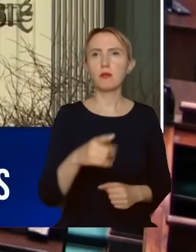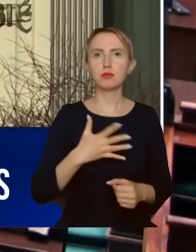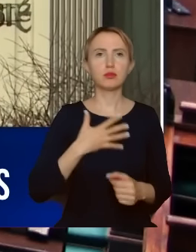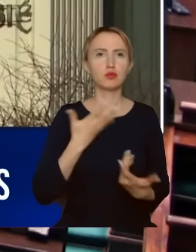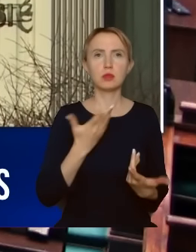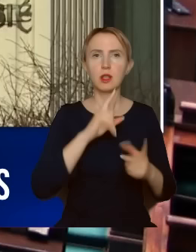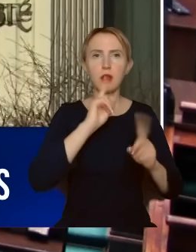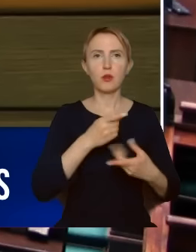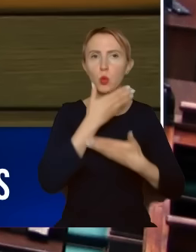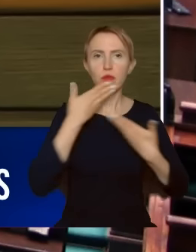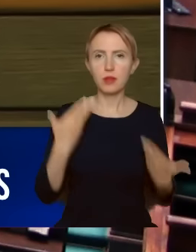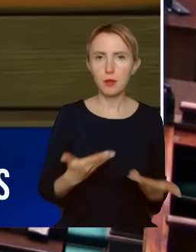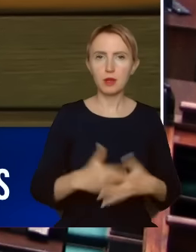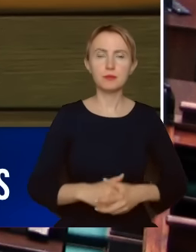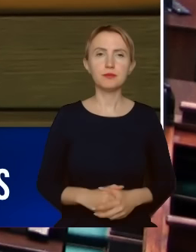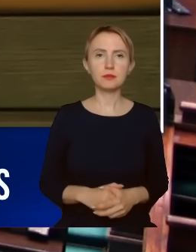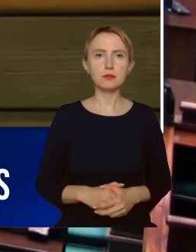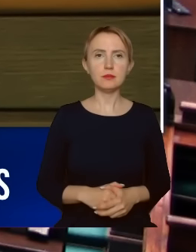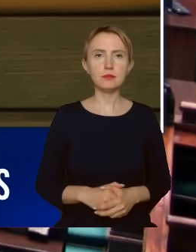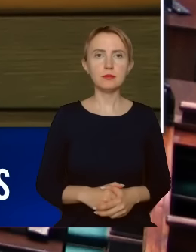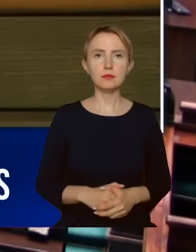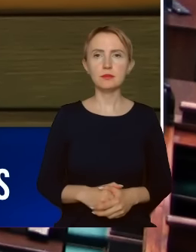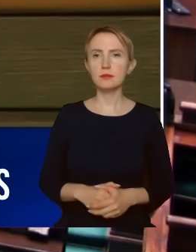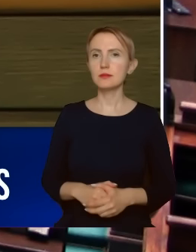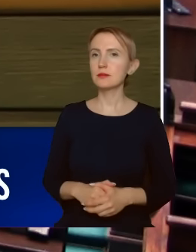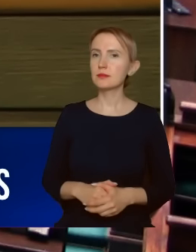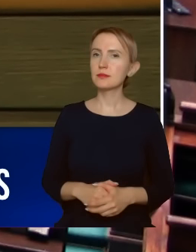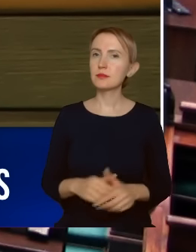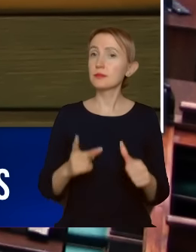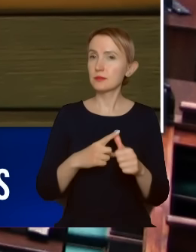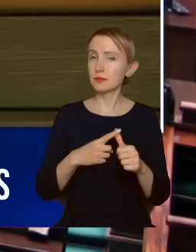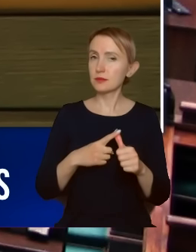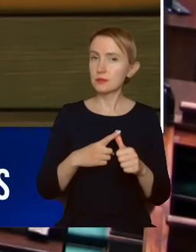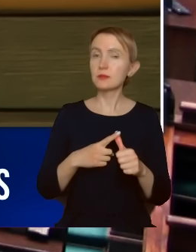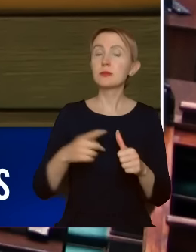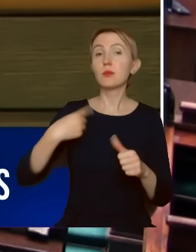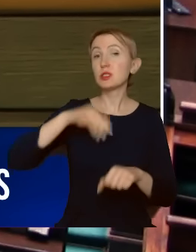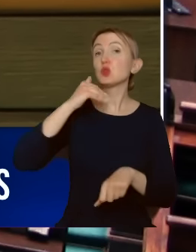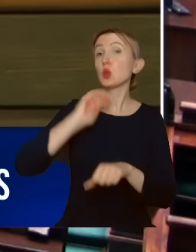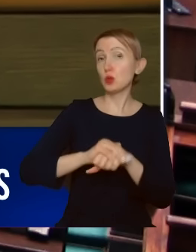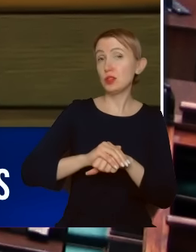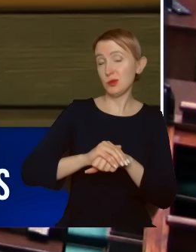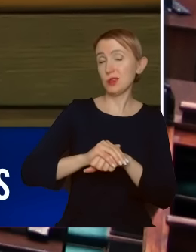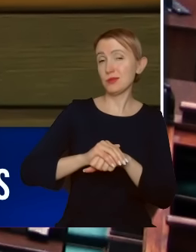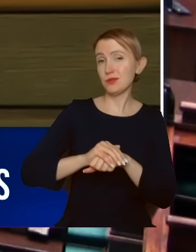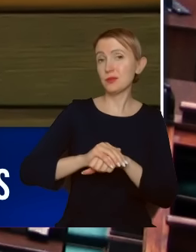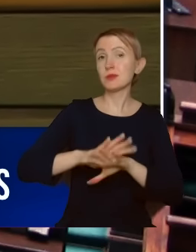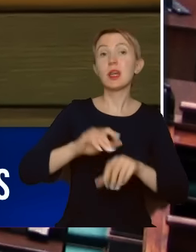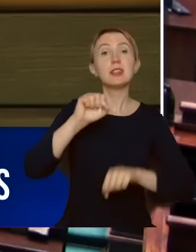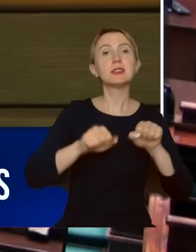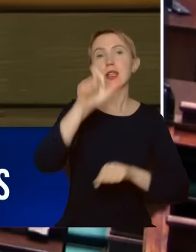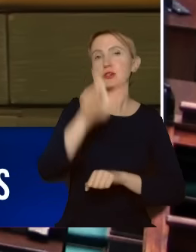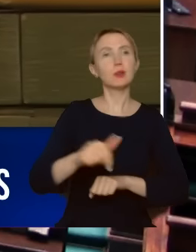prostu nie ma Po pierwsze panie redaktor zgodzimy się chyba wszyscy że sędzia musi być osobą